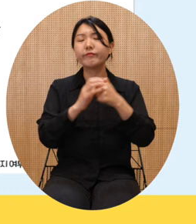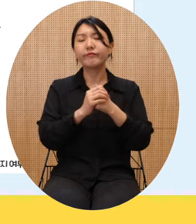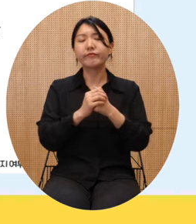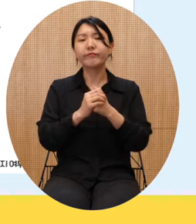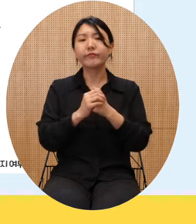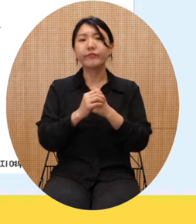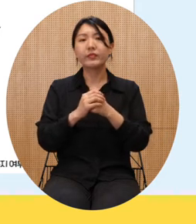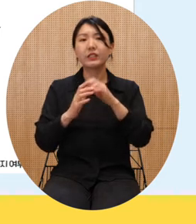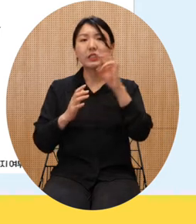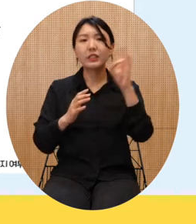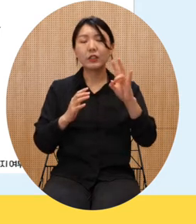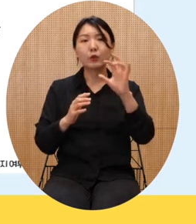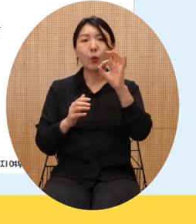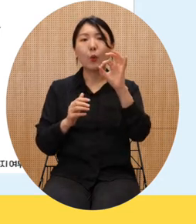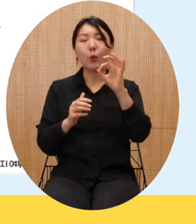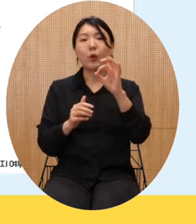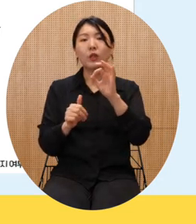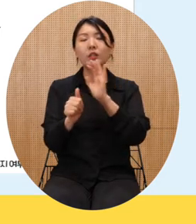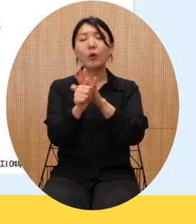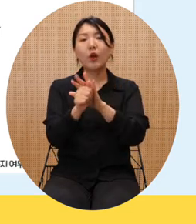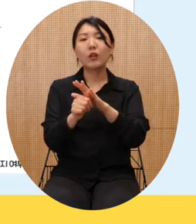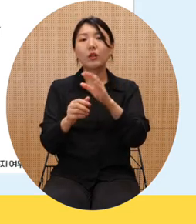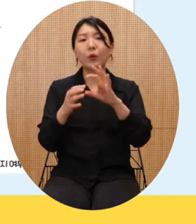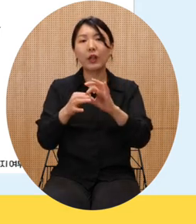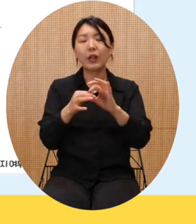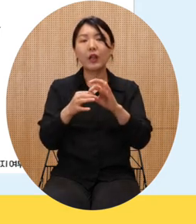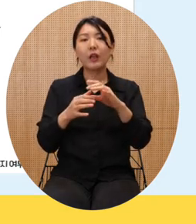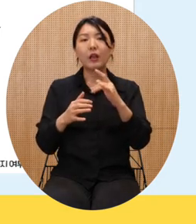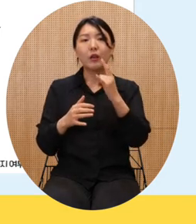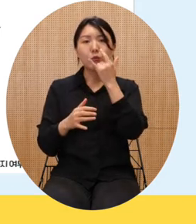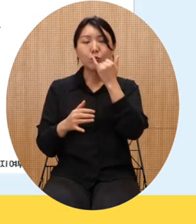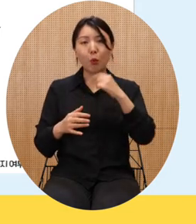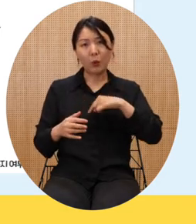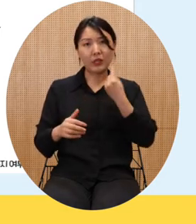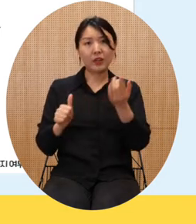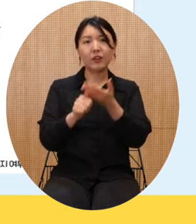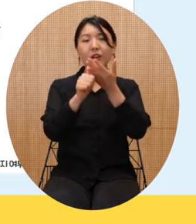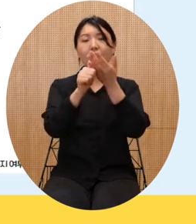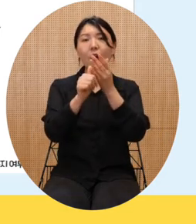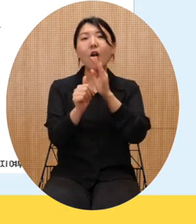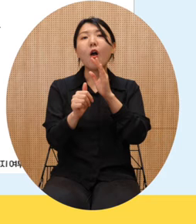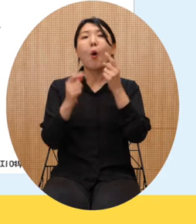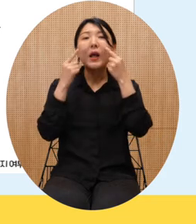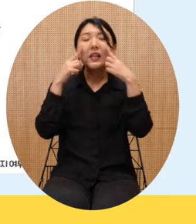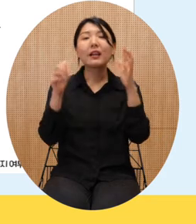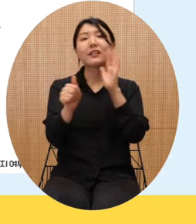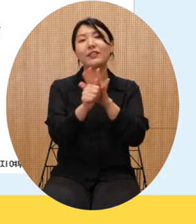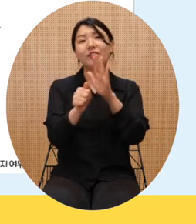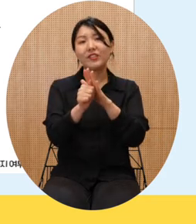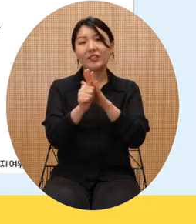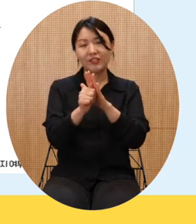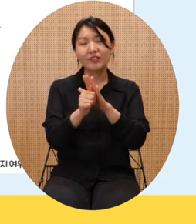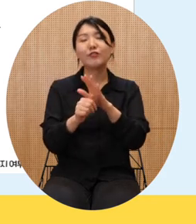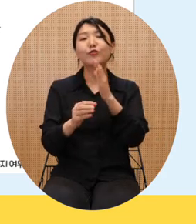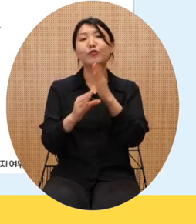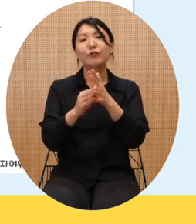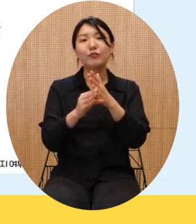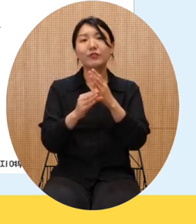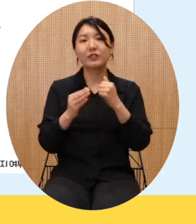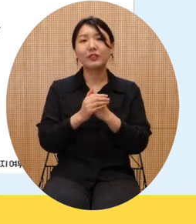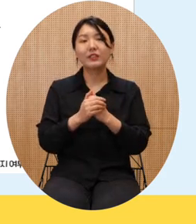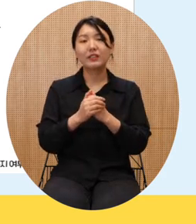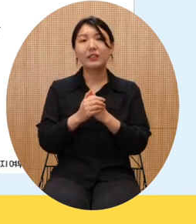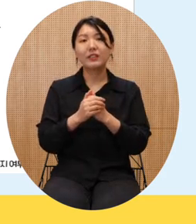50%다. 그래서 시흥형 주거비 지원을 통해서 한부모 가구를 확실하게 지원을 하고 있는 것이